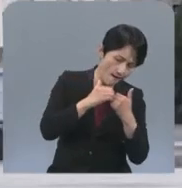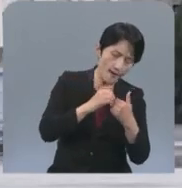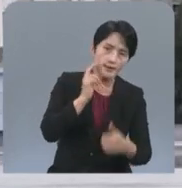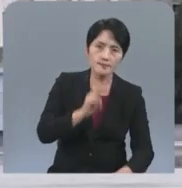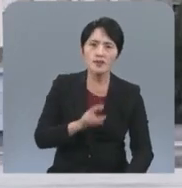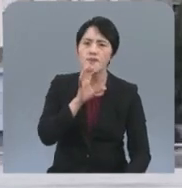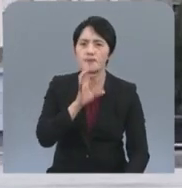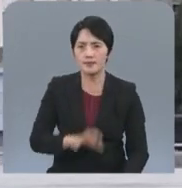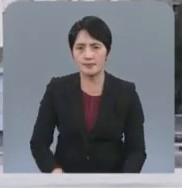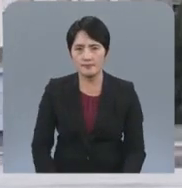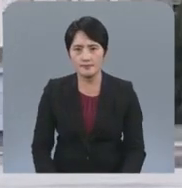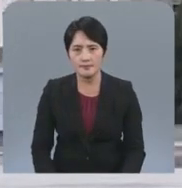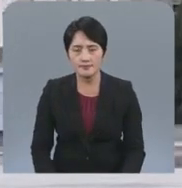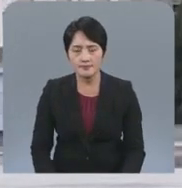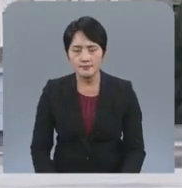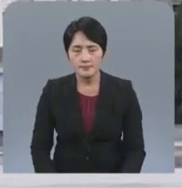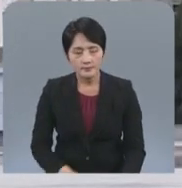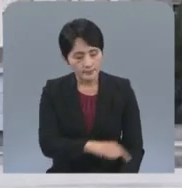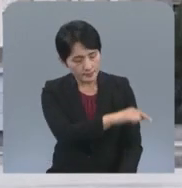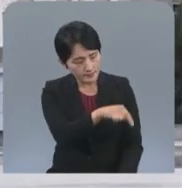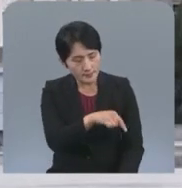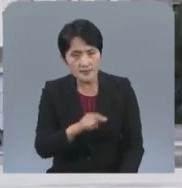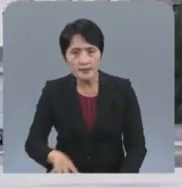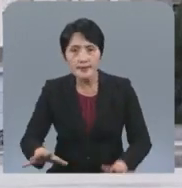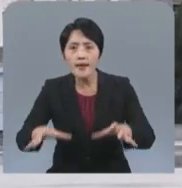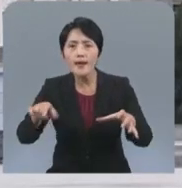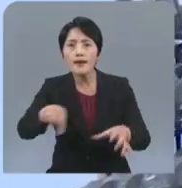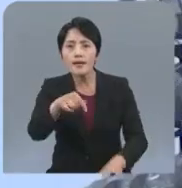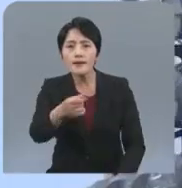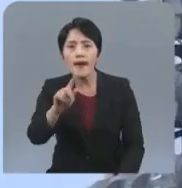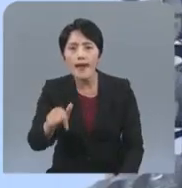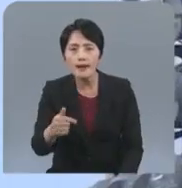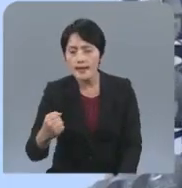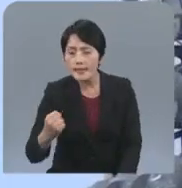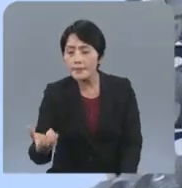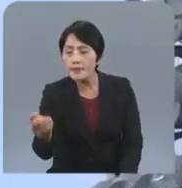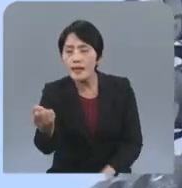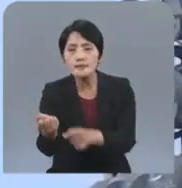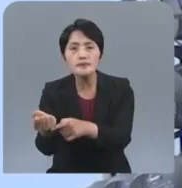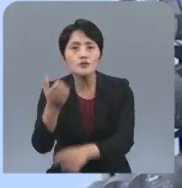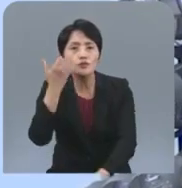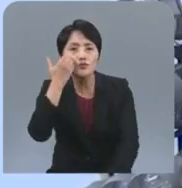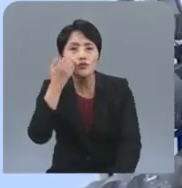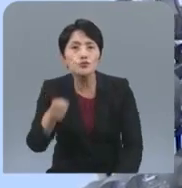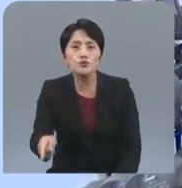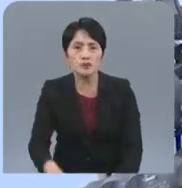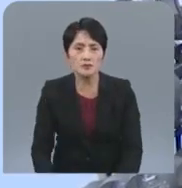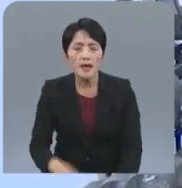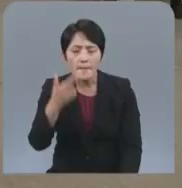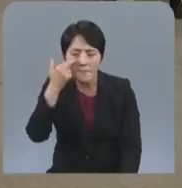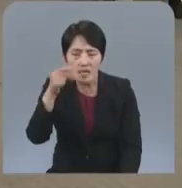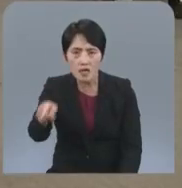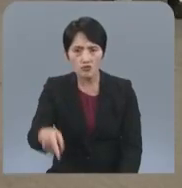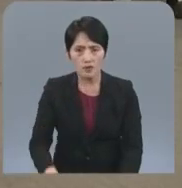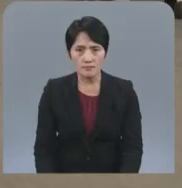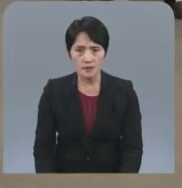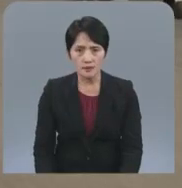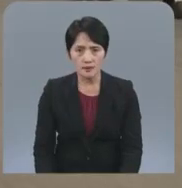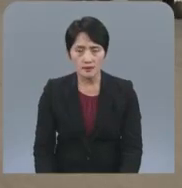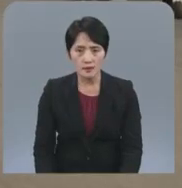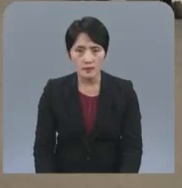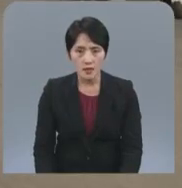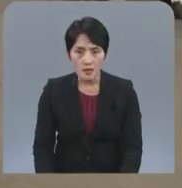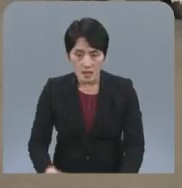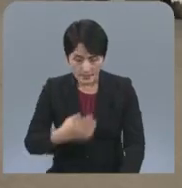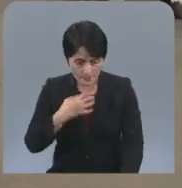régime de Kim jangun de menace persistante dans un communiqué publié aujourd'hui par un porte-parole du ministère nord-coréen de la défense